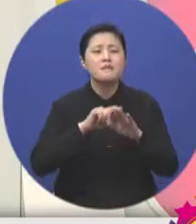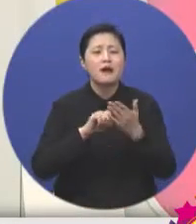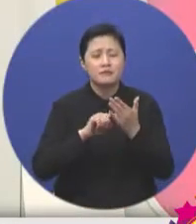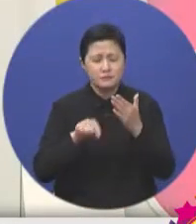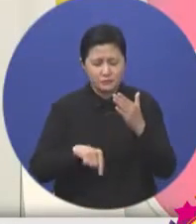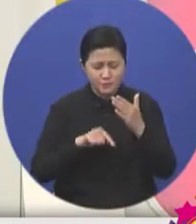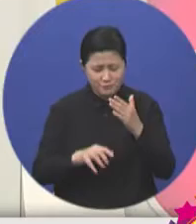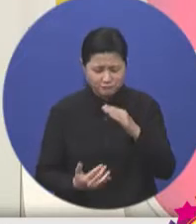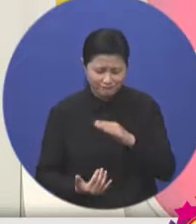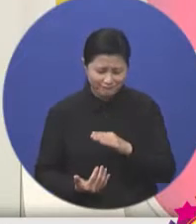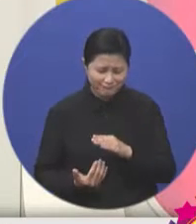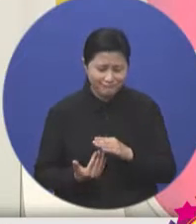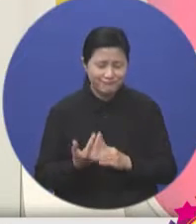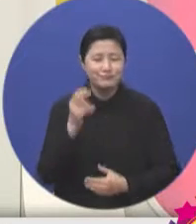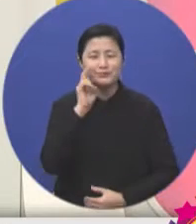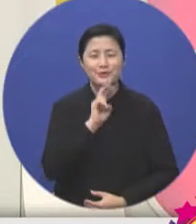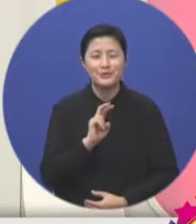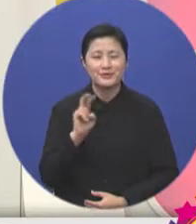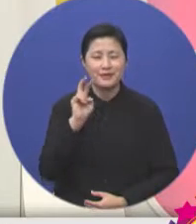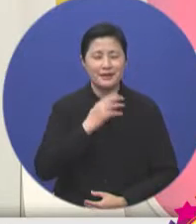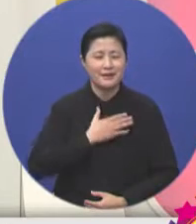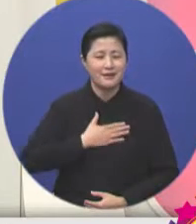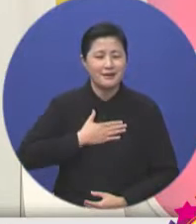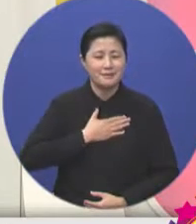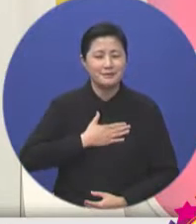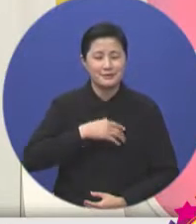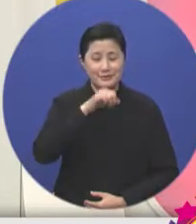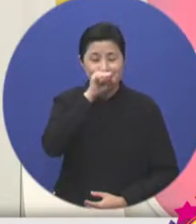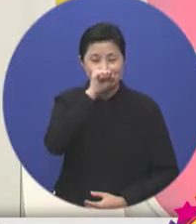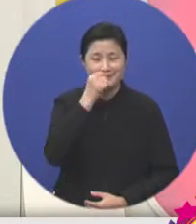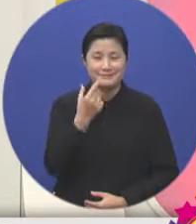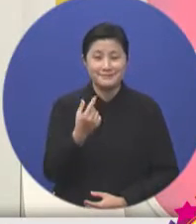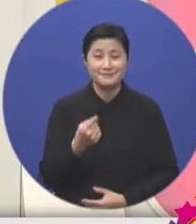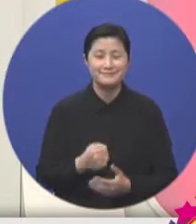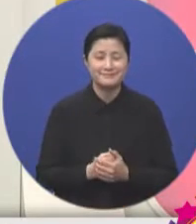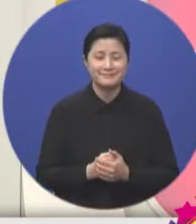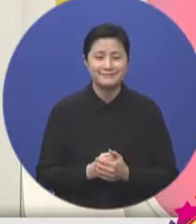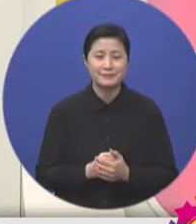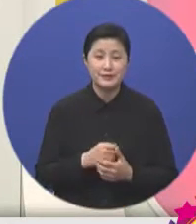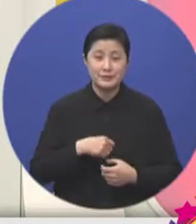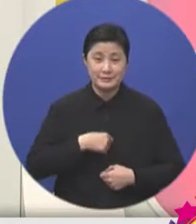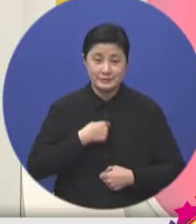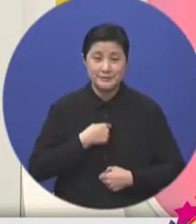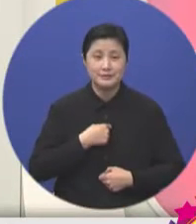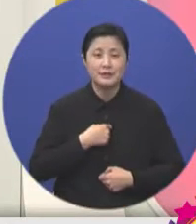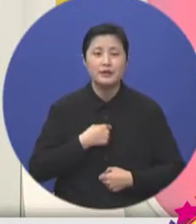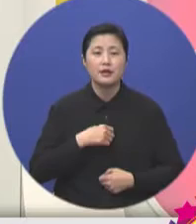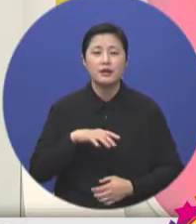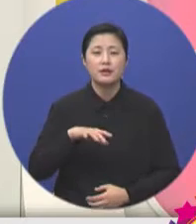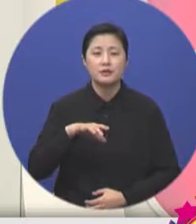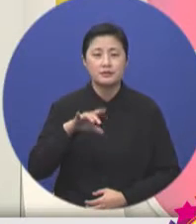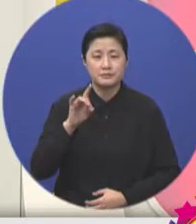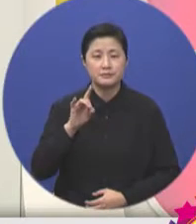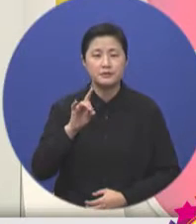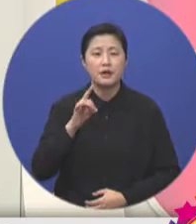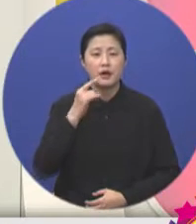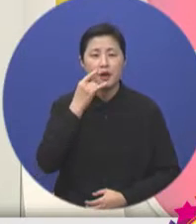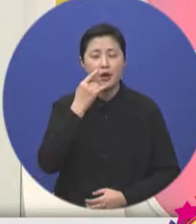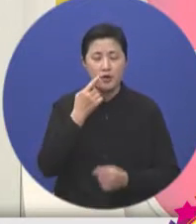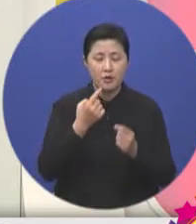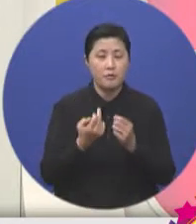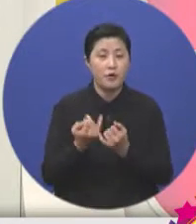진짜 우러나서 네. 나오는 감정이 아주 그러게요. 좋았어요. 사실 그 첫째 언니께서 네.